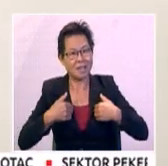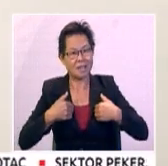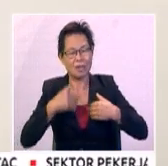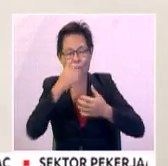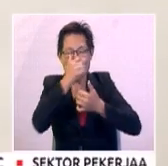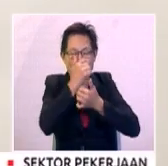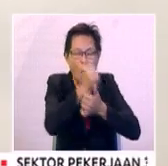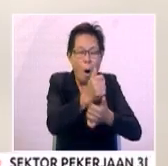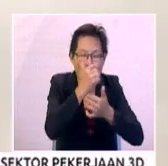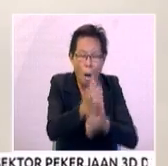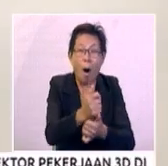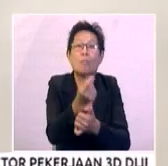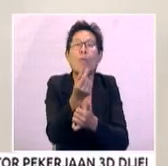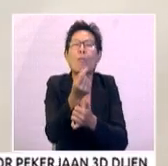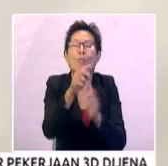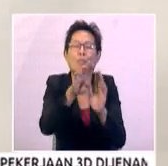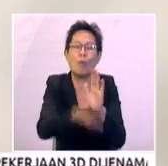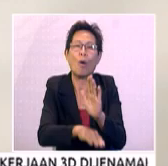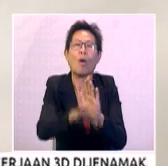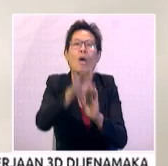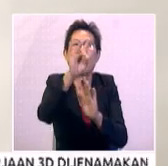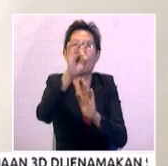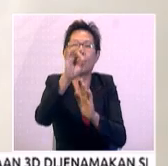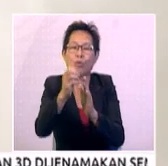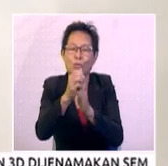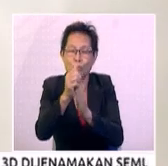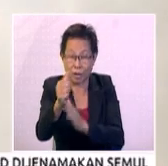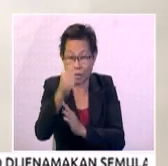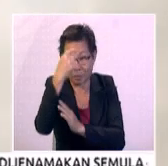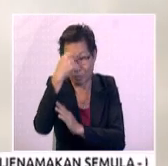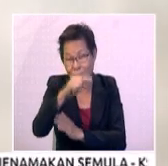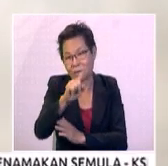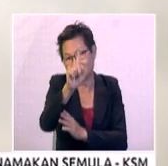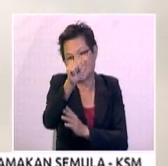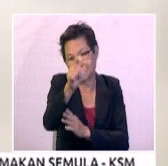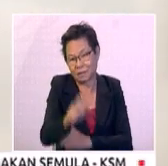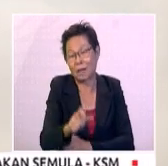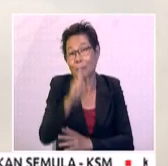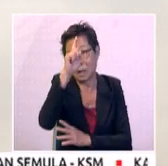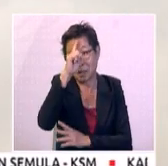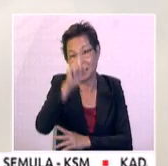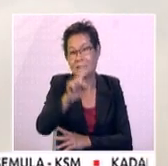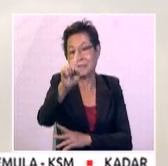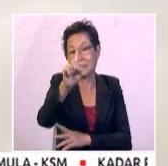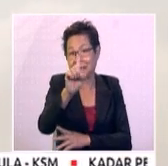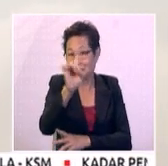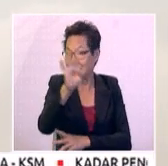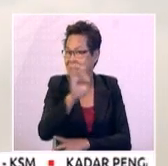tarikan dengan cadangan kos serendah RM80 bagi setiap perjalanan.